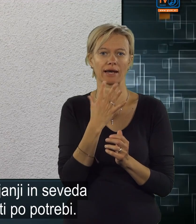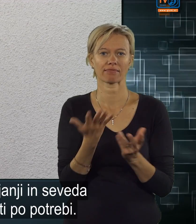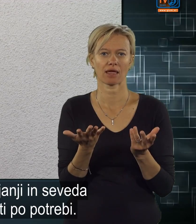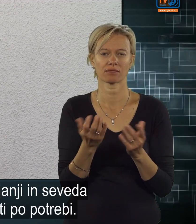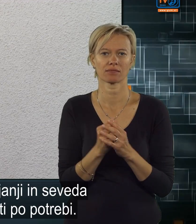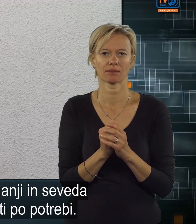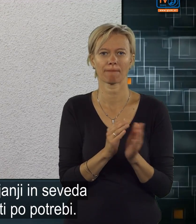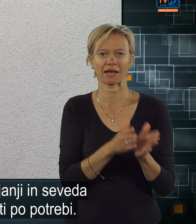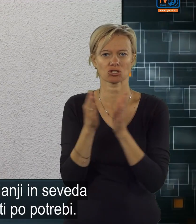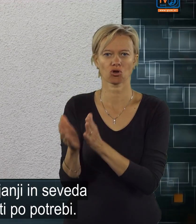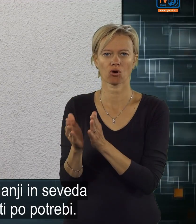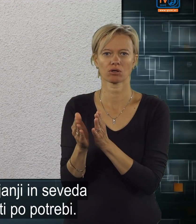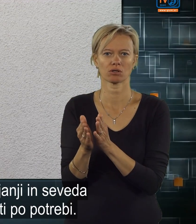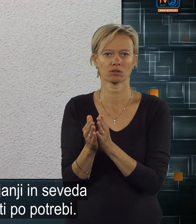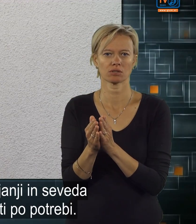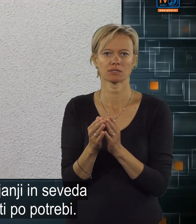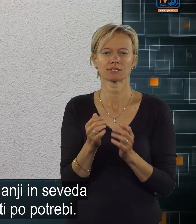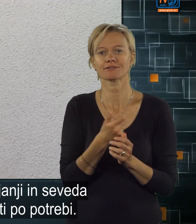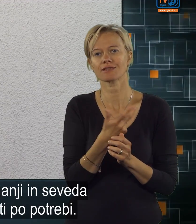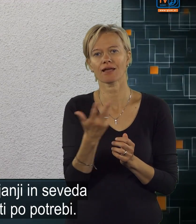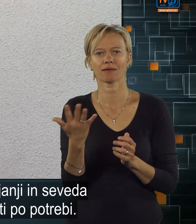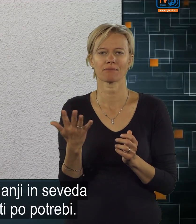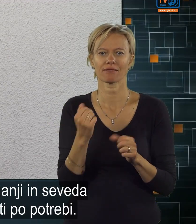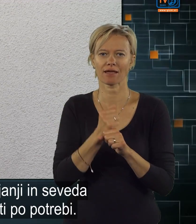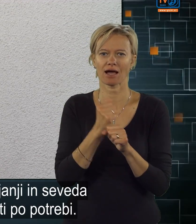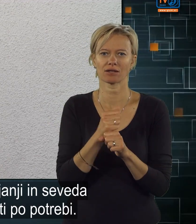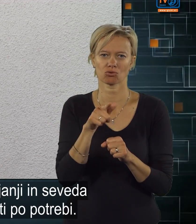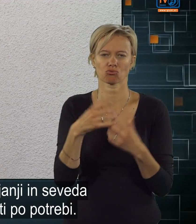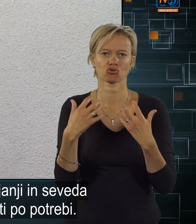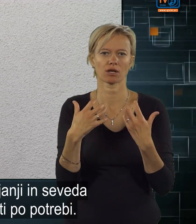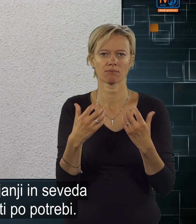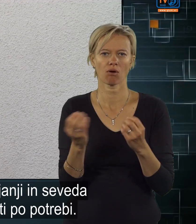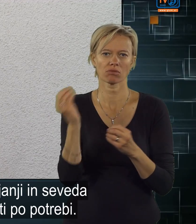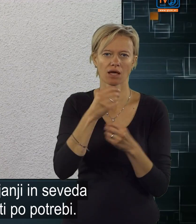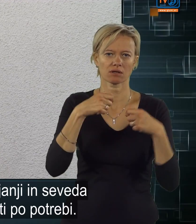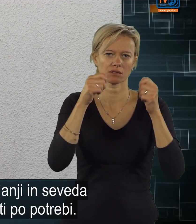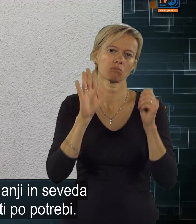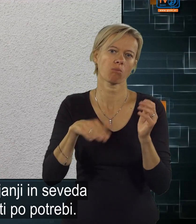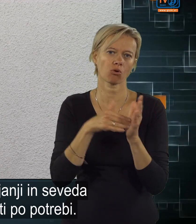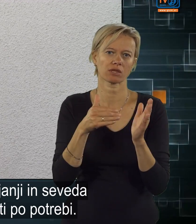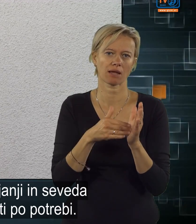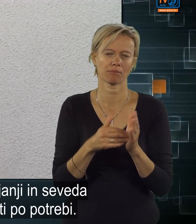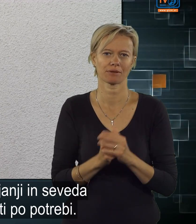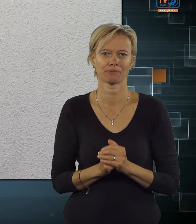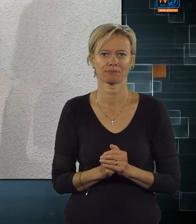konkreten preskok, če rečem tako, z nekimi dejanji in seveda to želimo nadgraditi po potrebi.